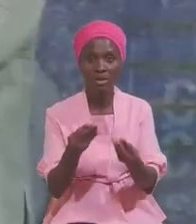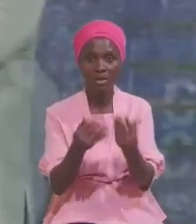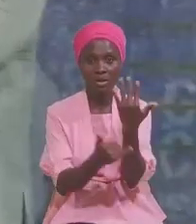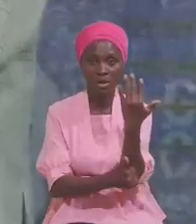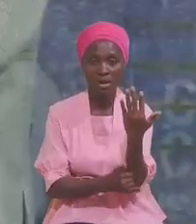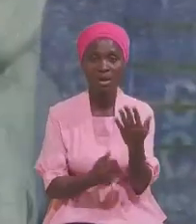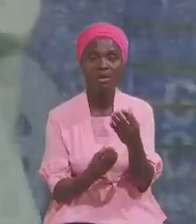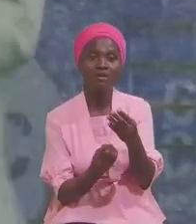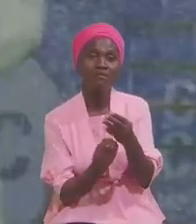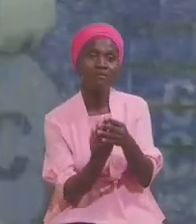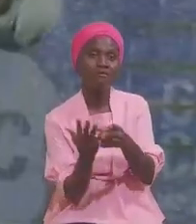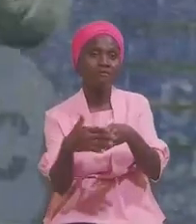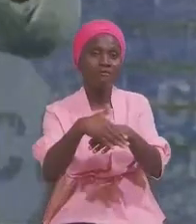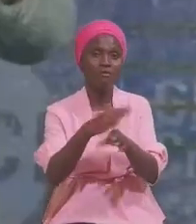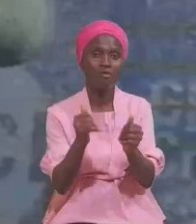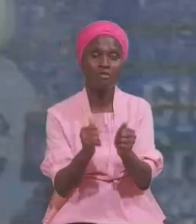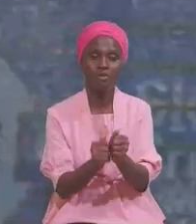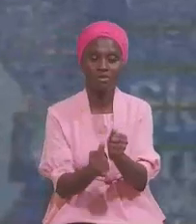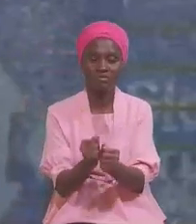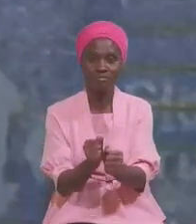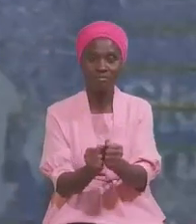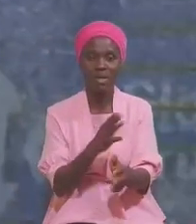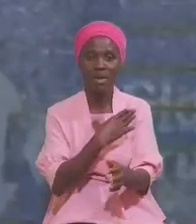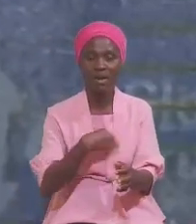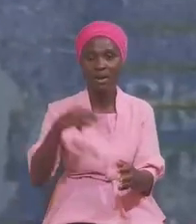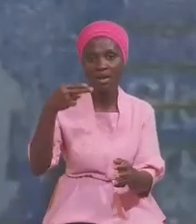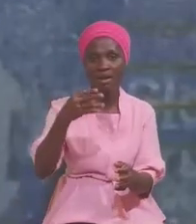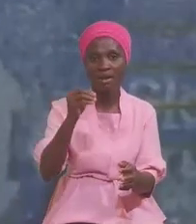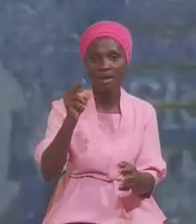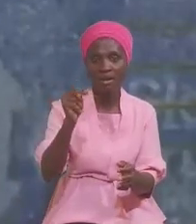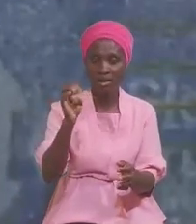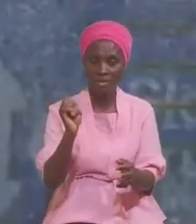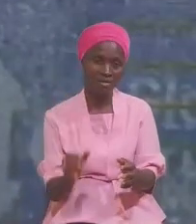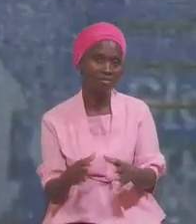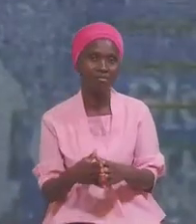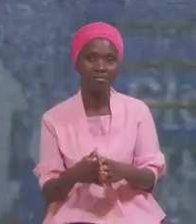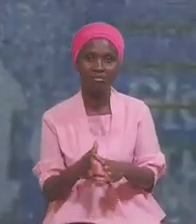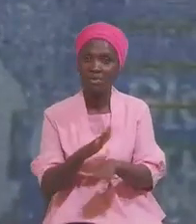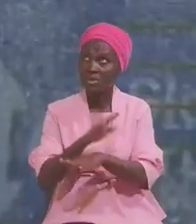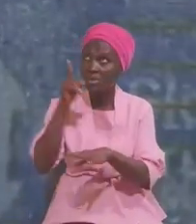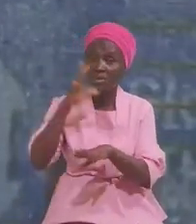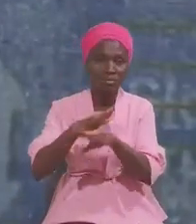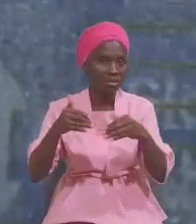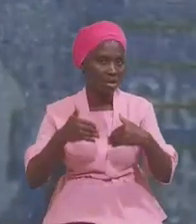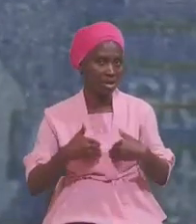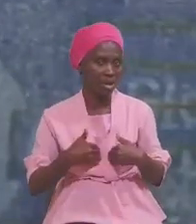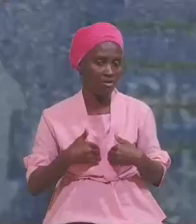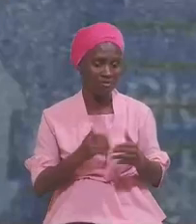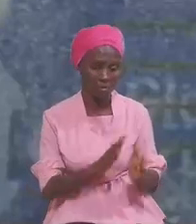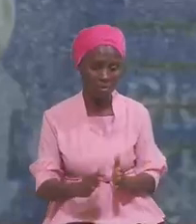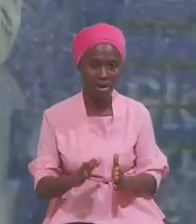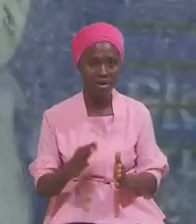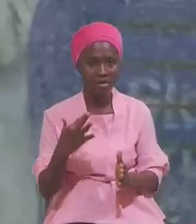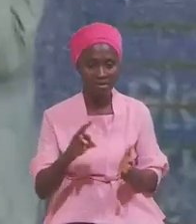miel. Ils n'avaient pas la mort pour aucun d'entre eux dans son programme, dans son projet.